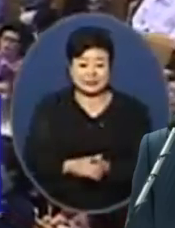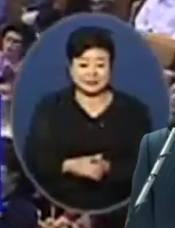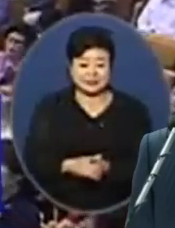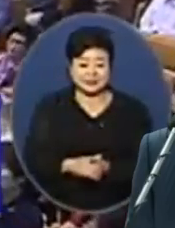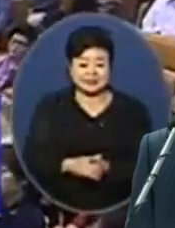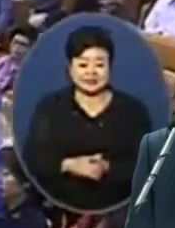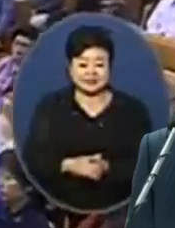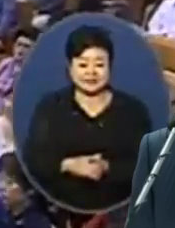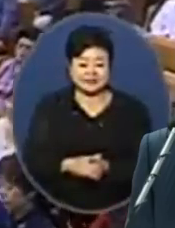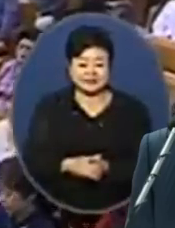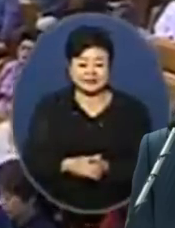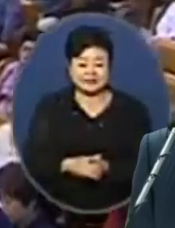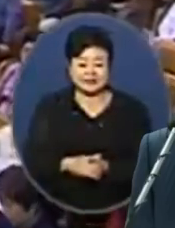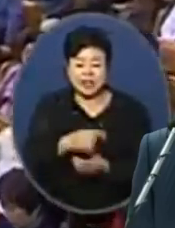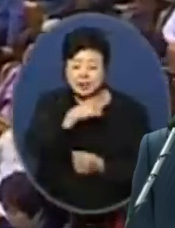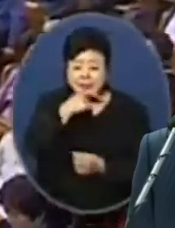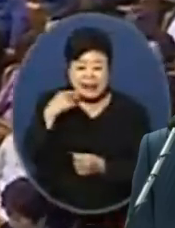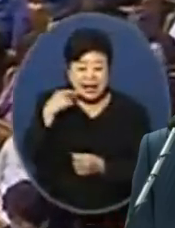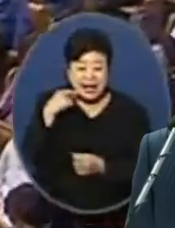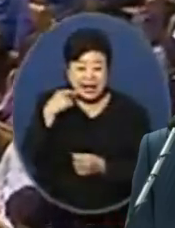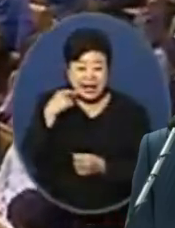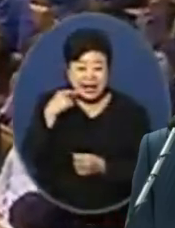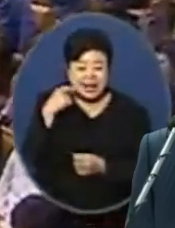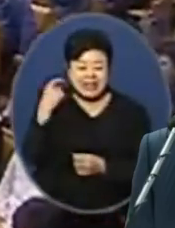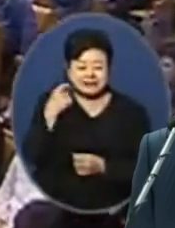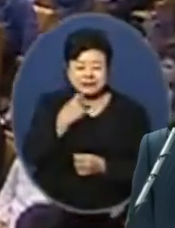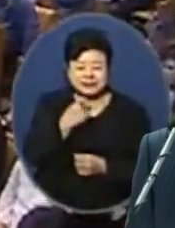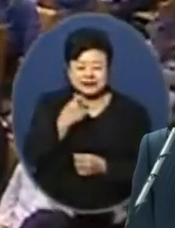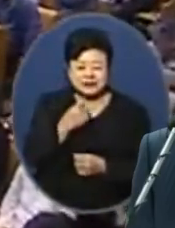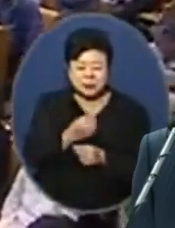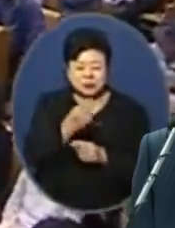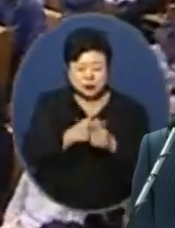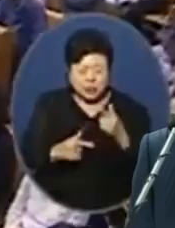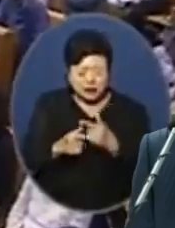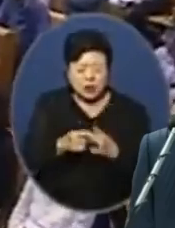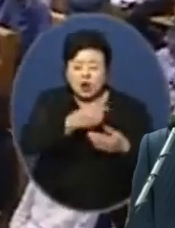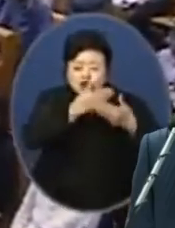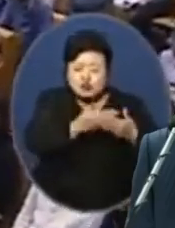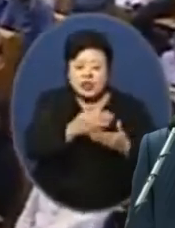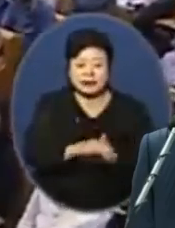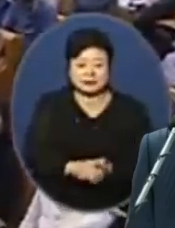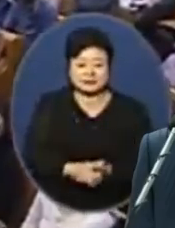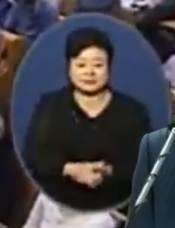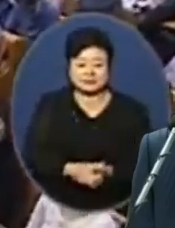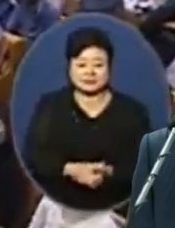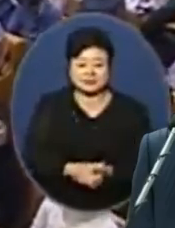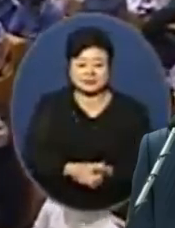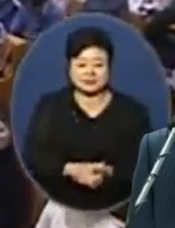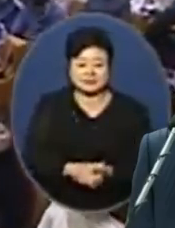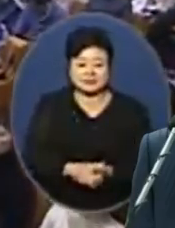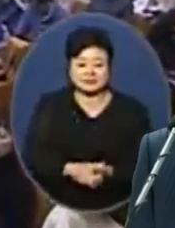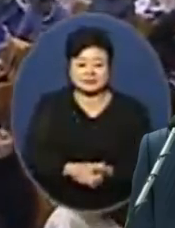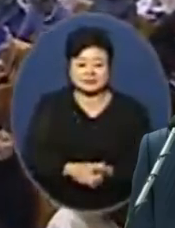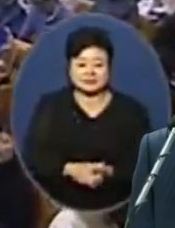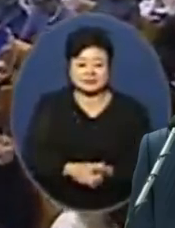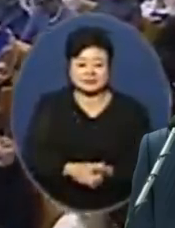것이야. 피가 금이나 은이나 보석보다 더 귀한 것입니다.